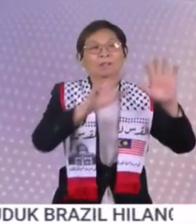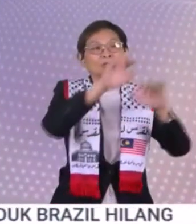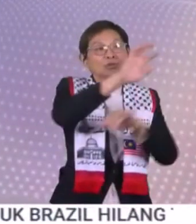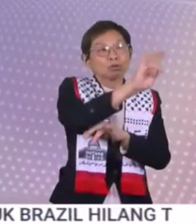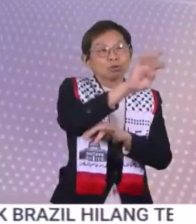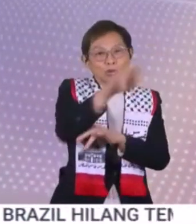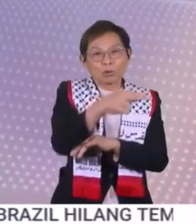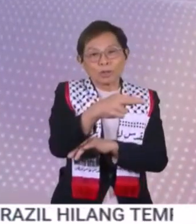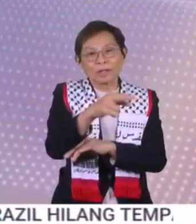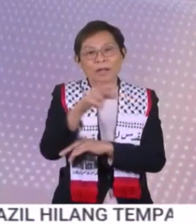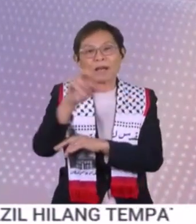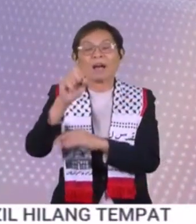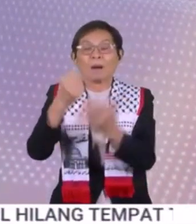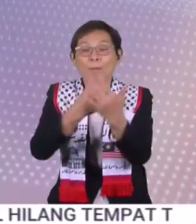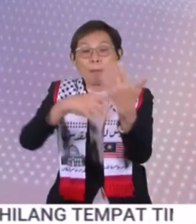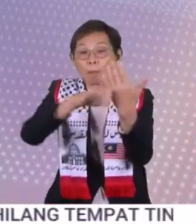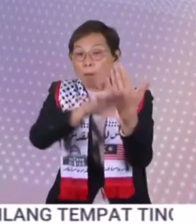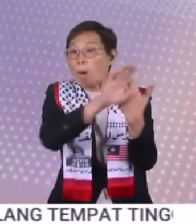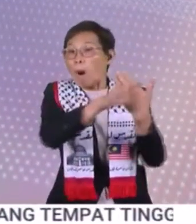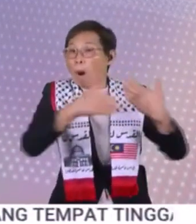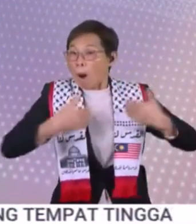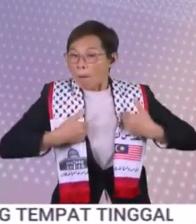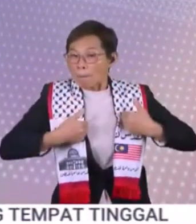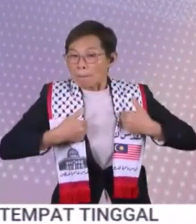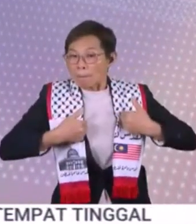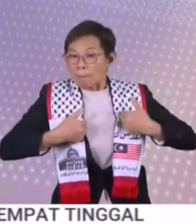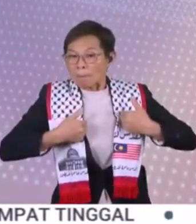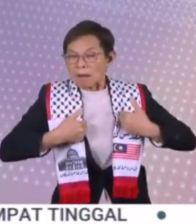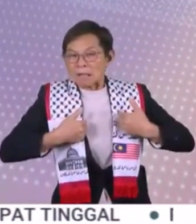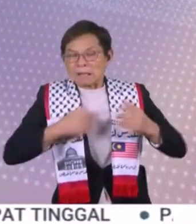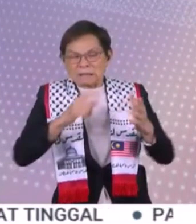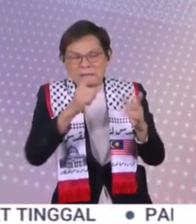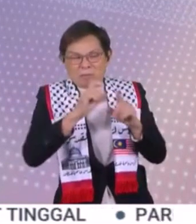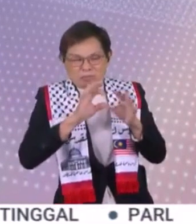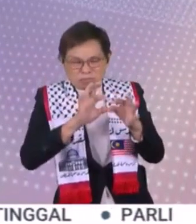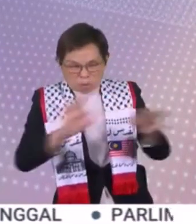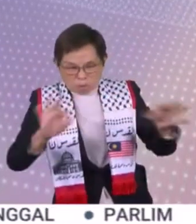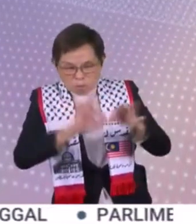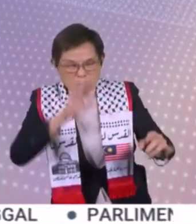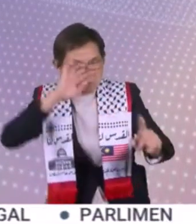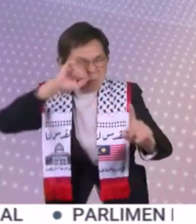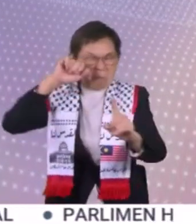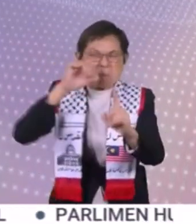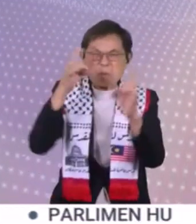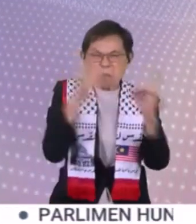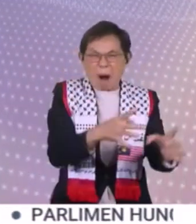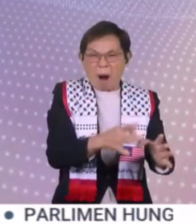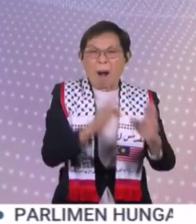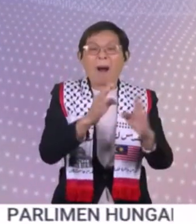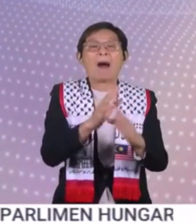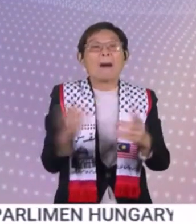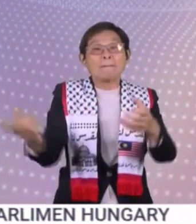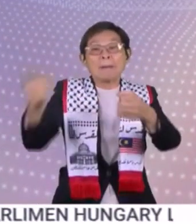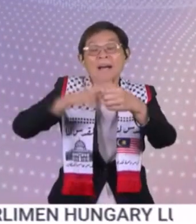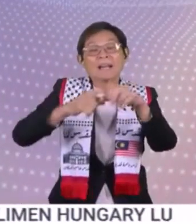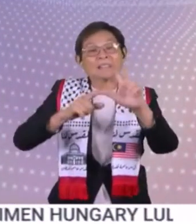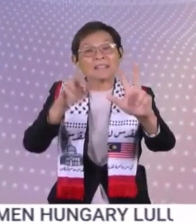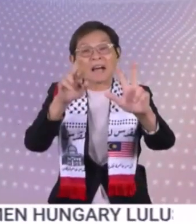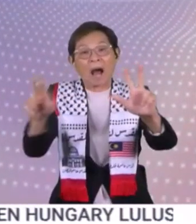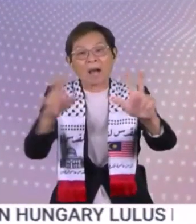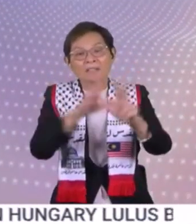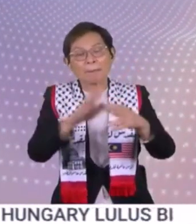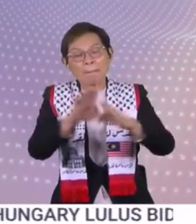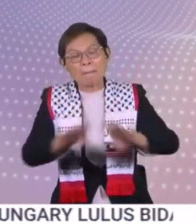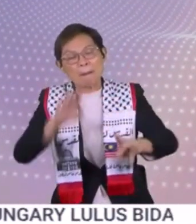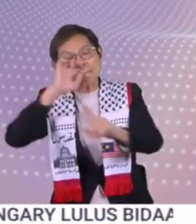7,000 kandungan media sosial yang mempunyai ucapan kebencian keberkaitan isu bangsa, agama dan raja 3R serta